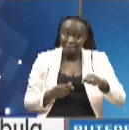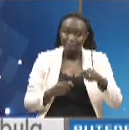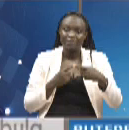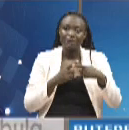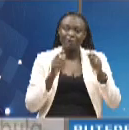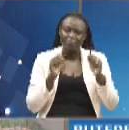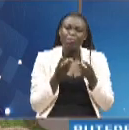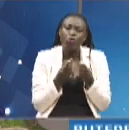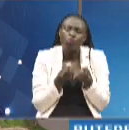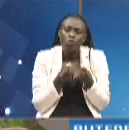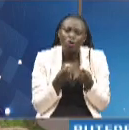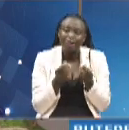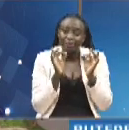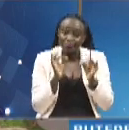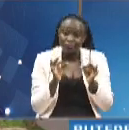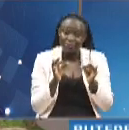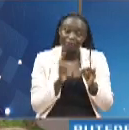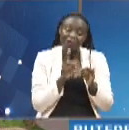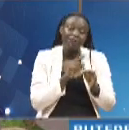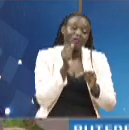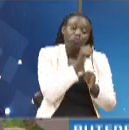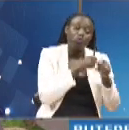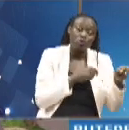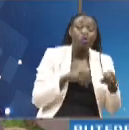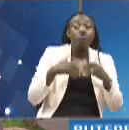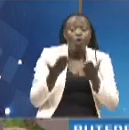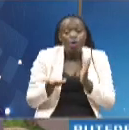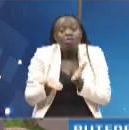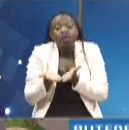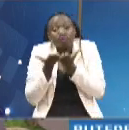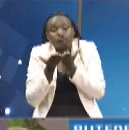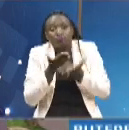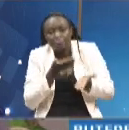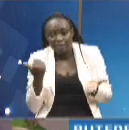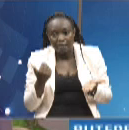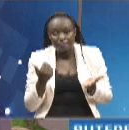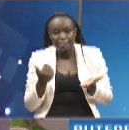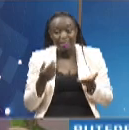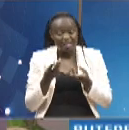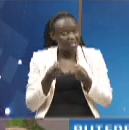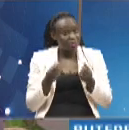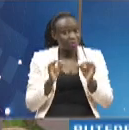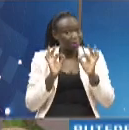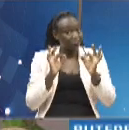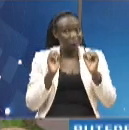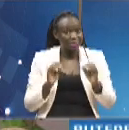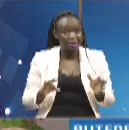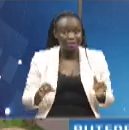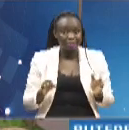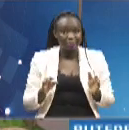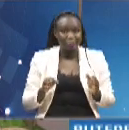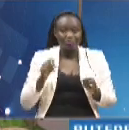okukola quality nga kye kimu n'eri ebaddewo oba n'okusingako. Bw'oba tokoze quality eyo